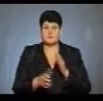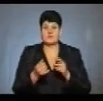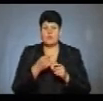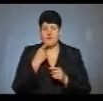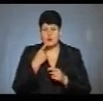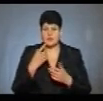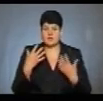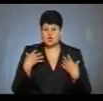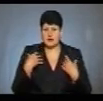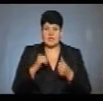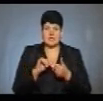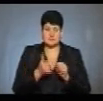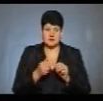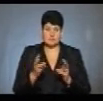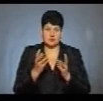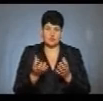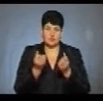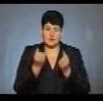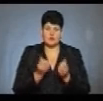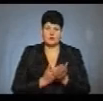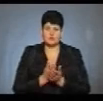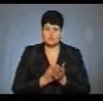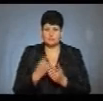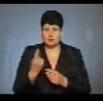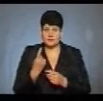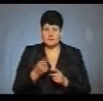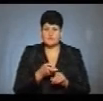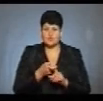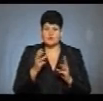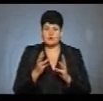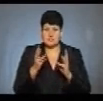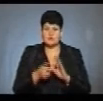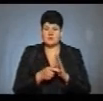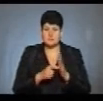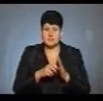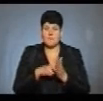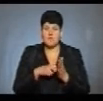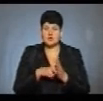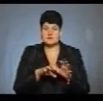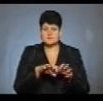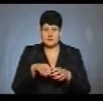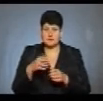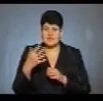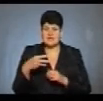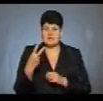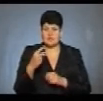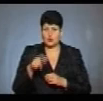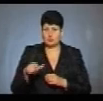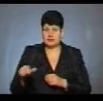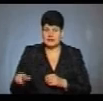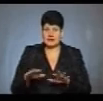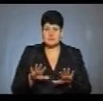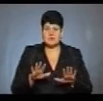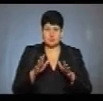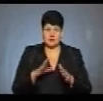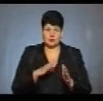начальника зміни пожежно-рятувальної служби області Віктора Романчука, через пожежу з приміщення пошти евакуювали 52 людини. На місці події